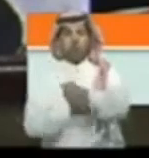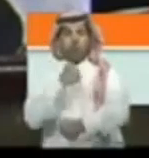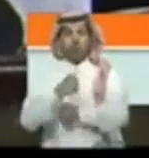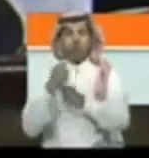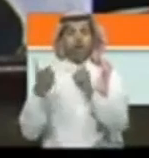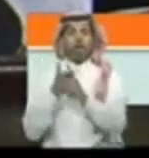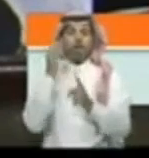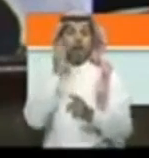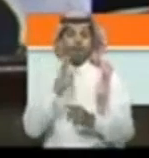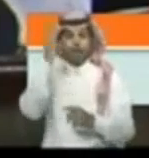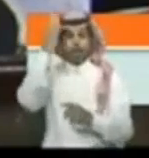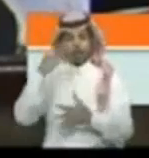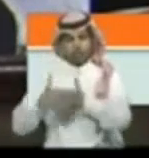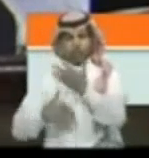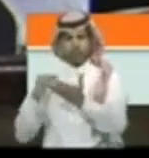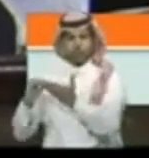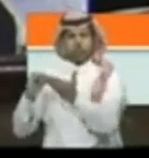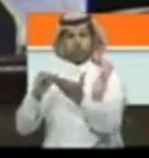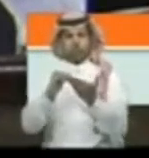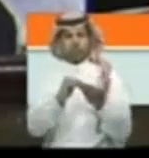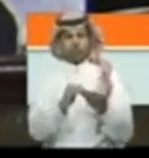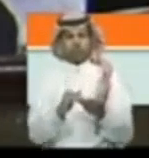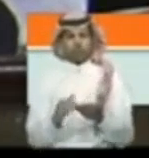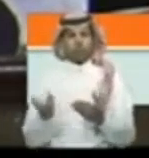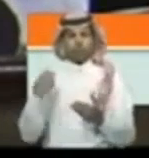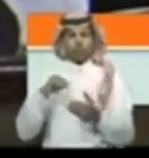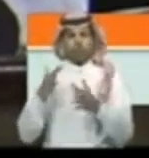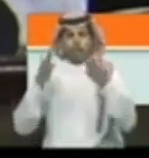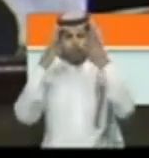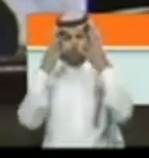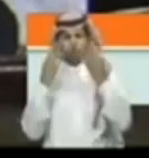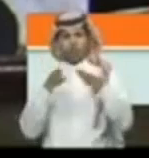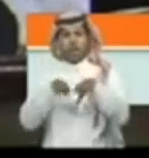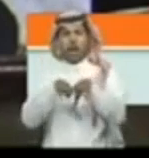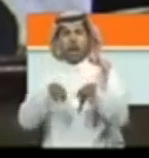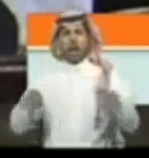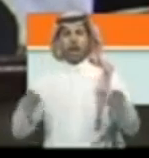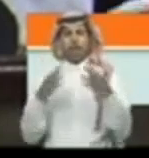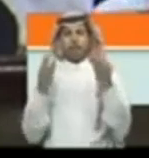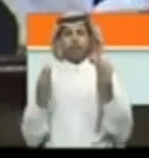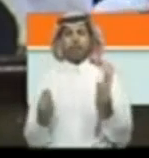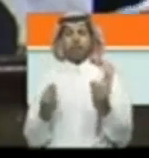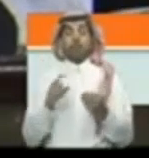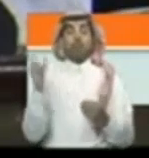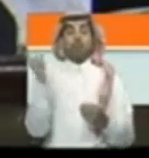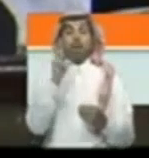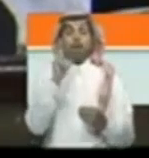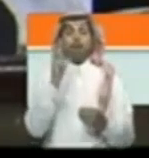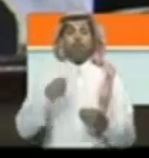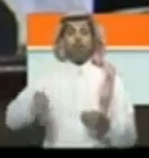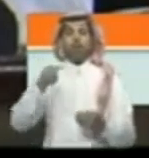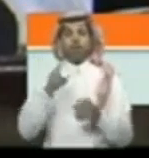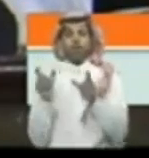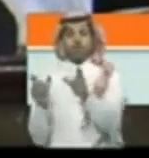ولي العهد الأمير محمد بن سلمان في دعم الأمن والاستقرار الإقليمي والعالمي وخدمة الإسلام والمسلمين